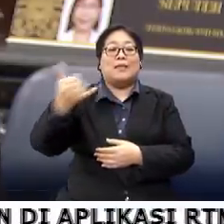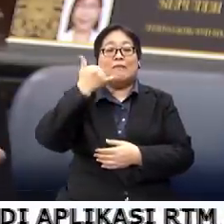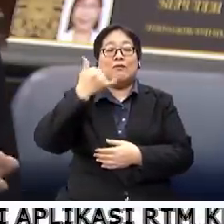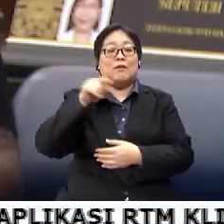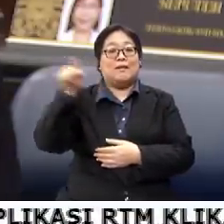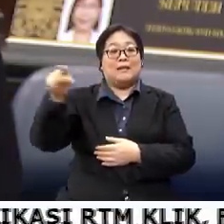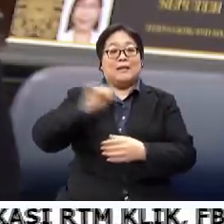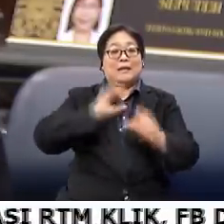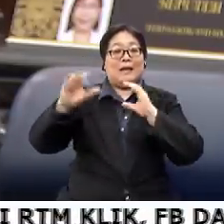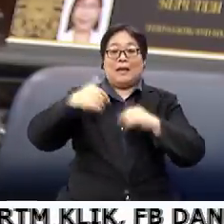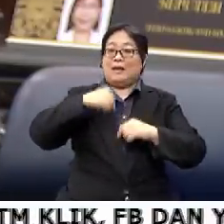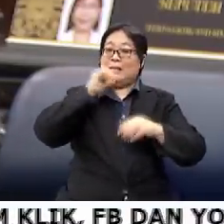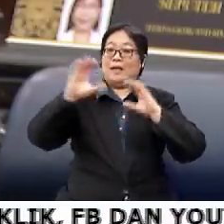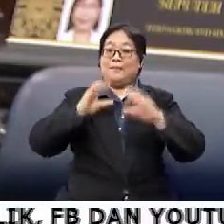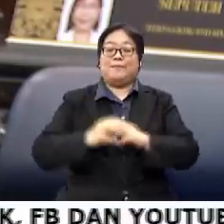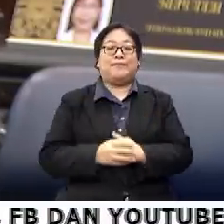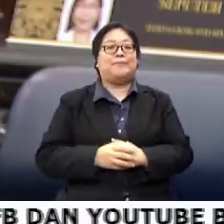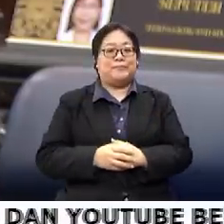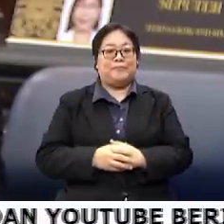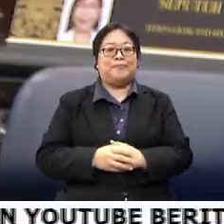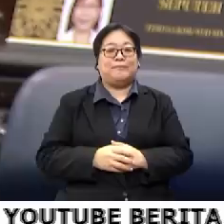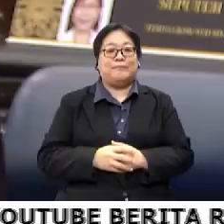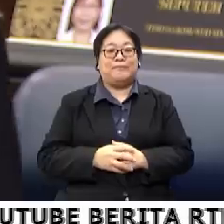Ini dia yang cakap, bukan saya cakap.